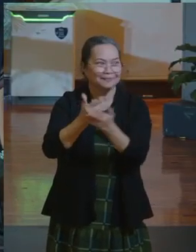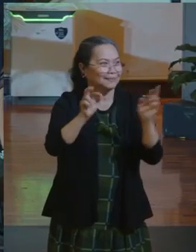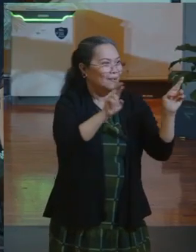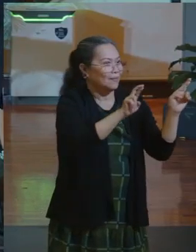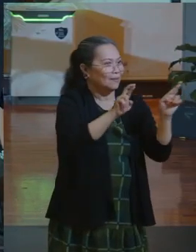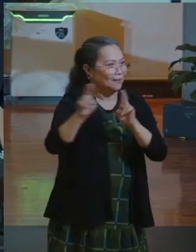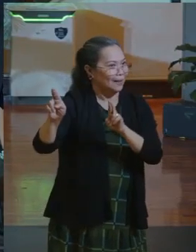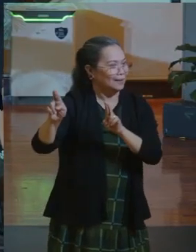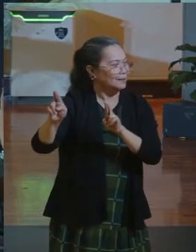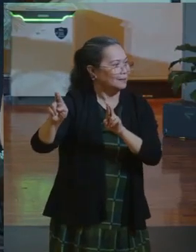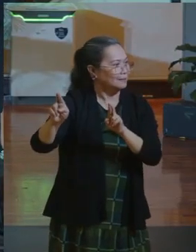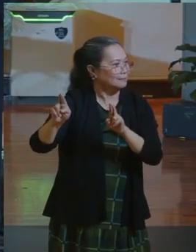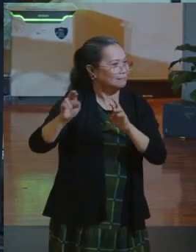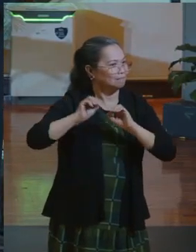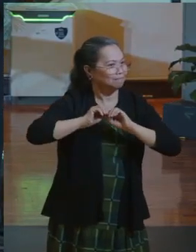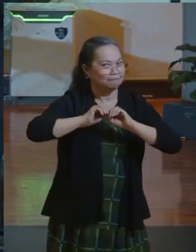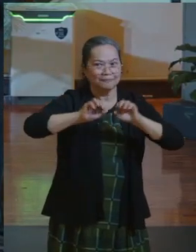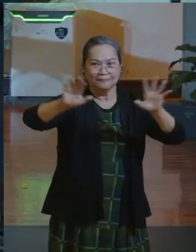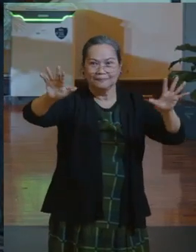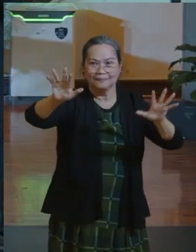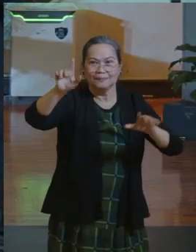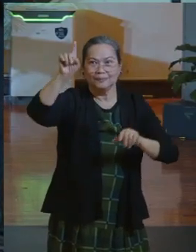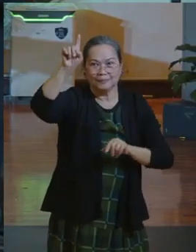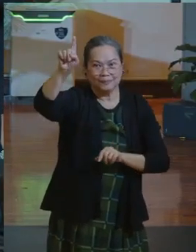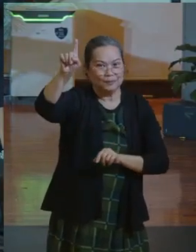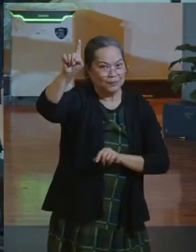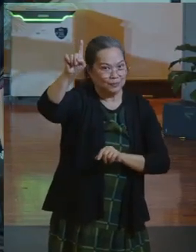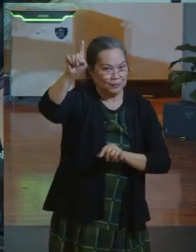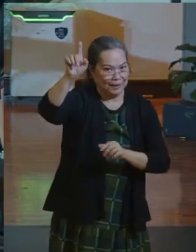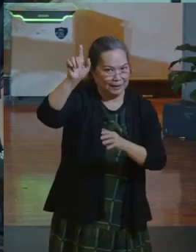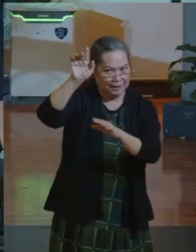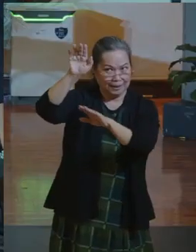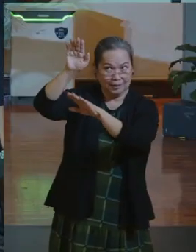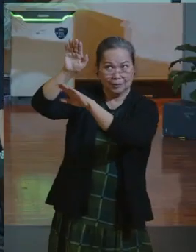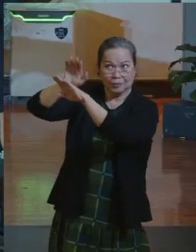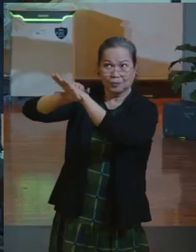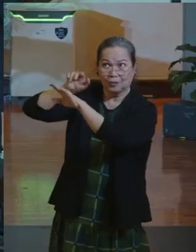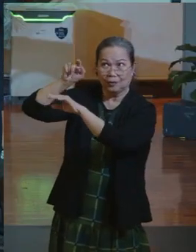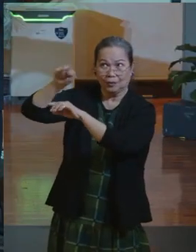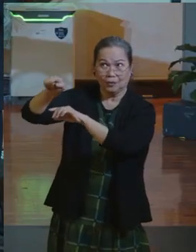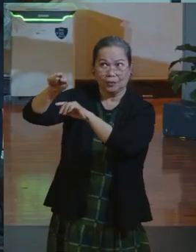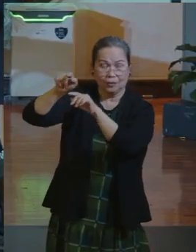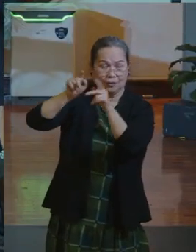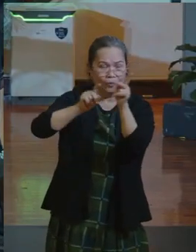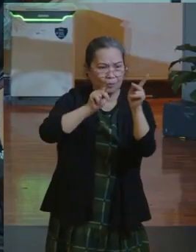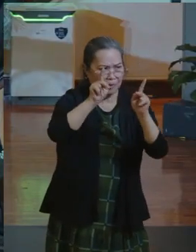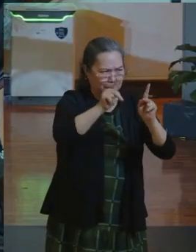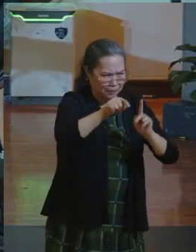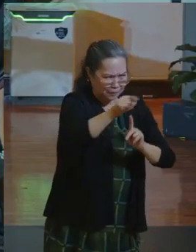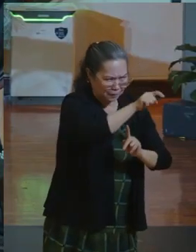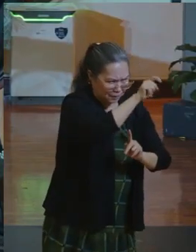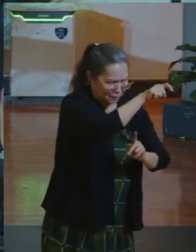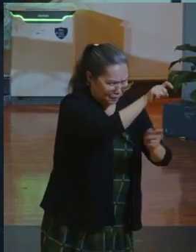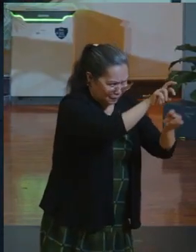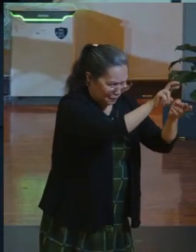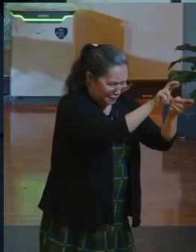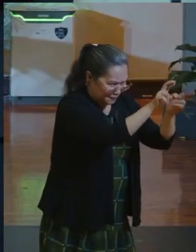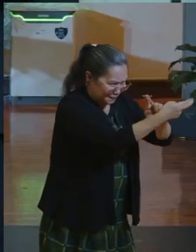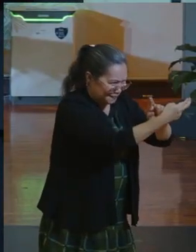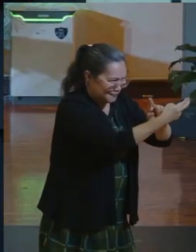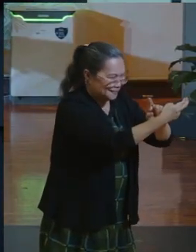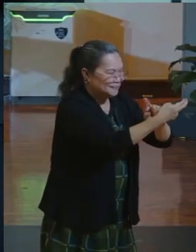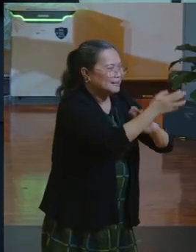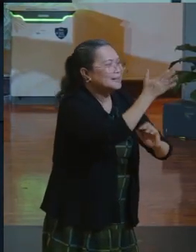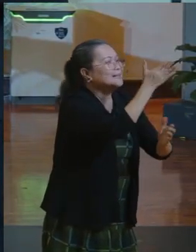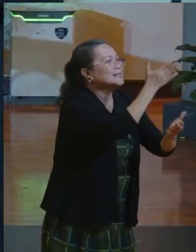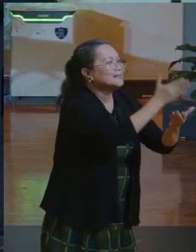ay isang pagtawag sa repentance at isang pagtawag